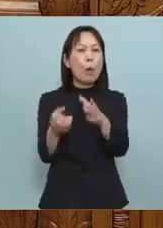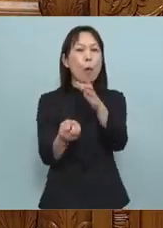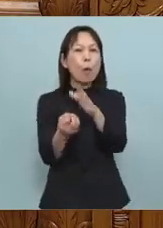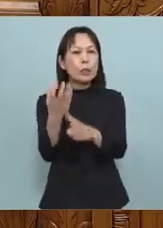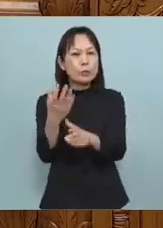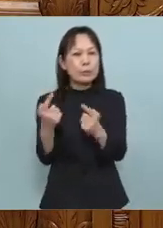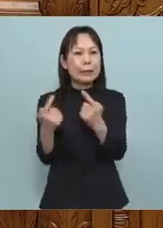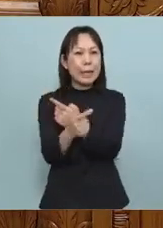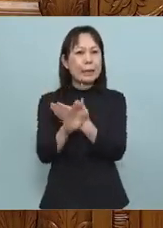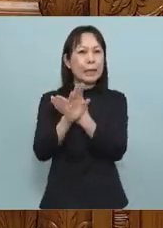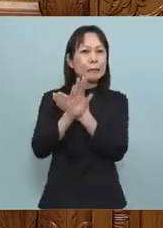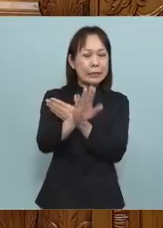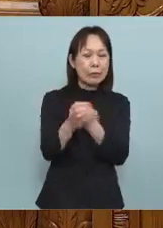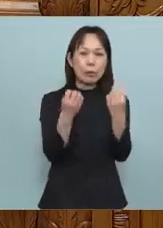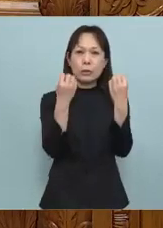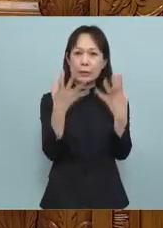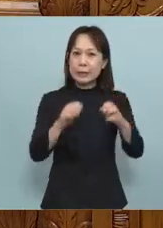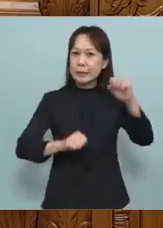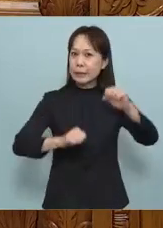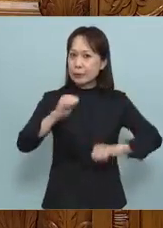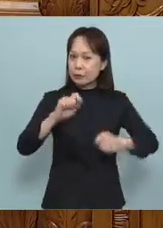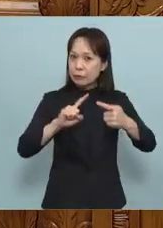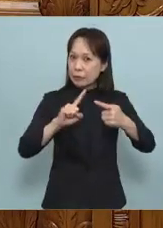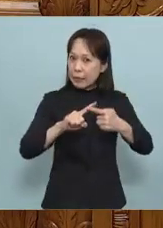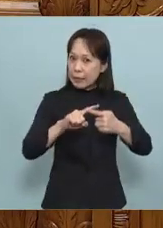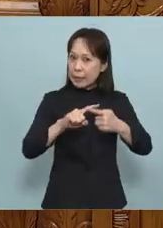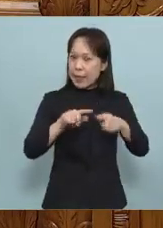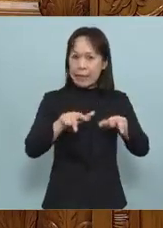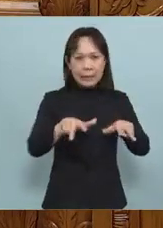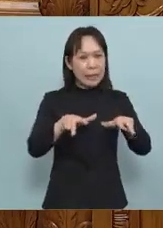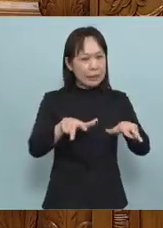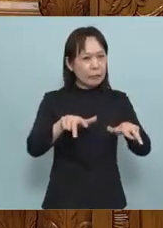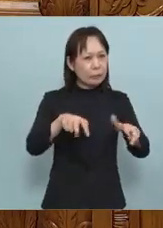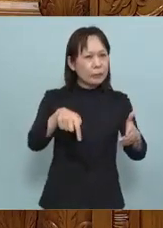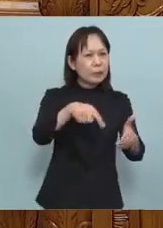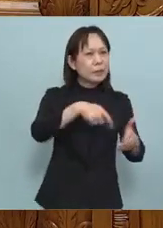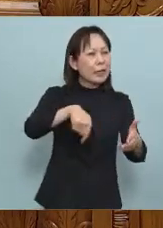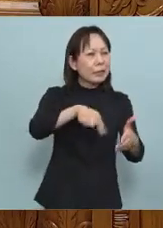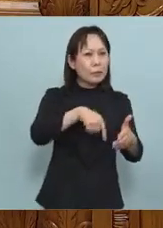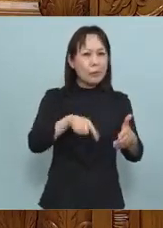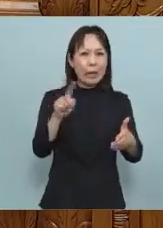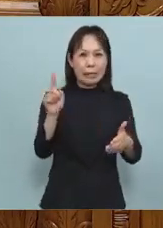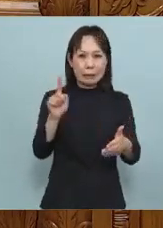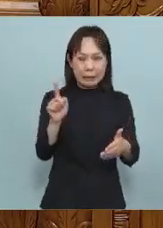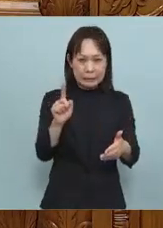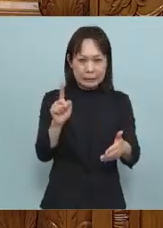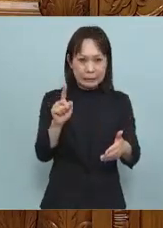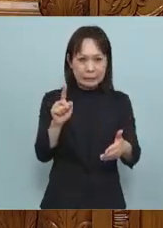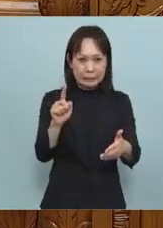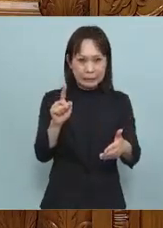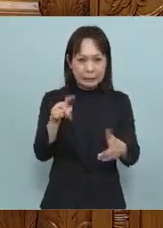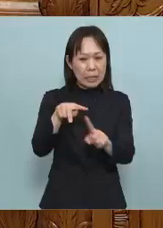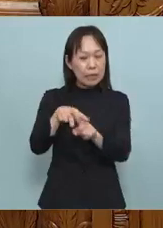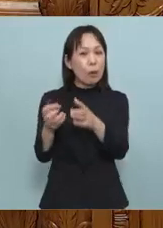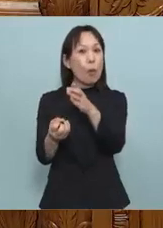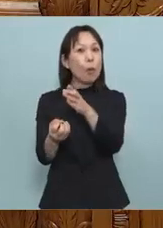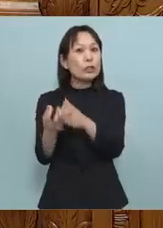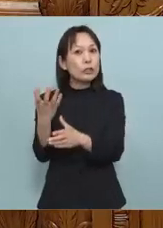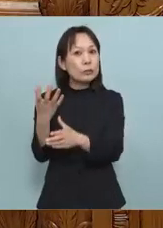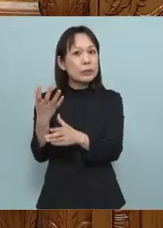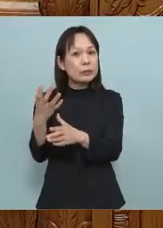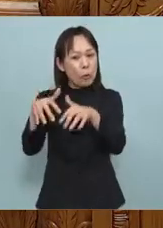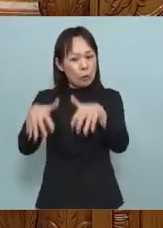降の新自由主義的な政策とはどういう政策でしょうか。小泉政権の構造